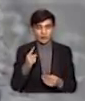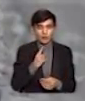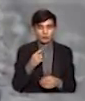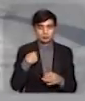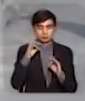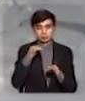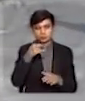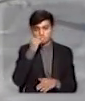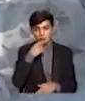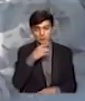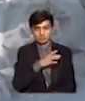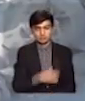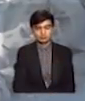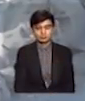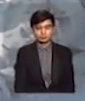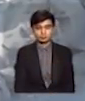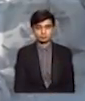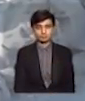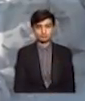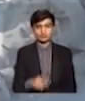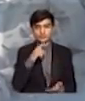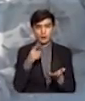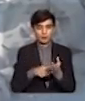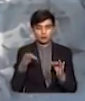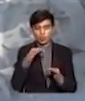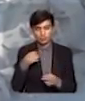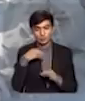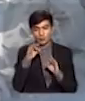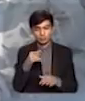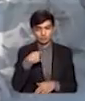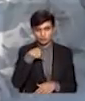алмаймын деді. По данному вопросу сейчас комментарий давать не можем,